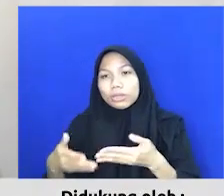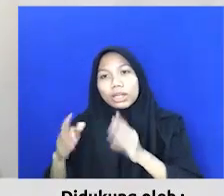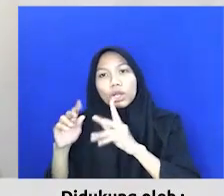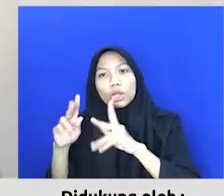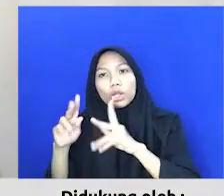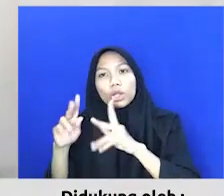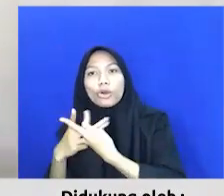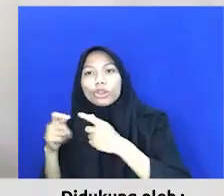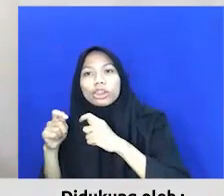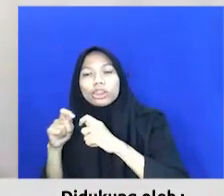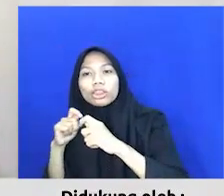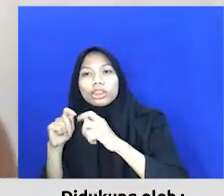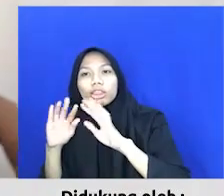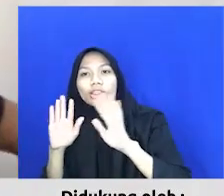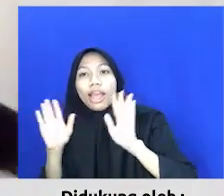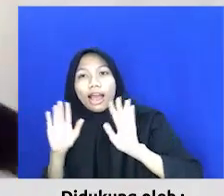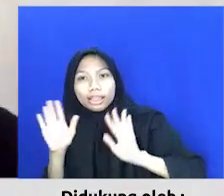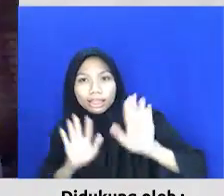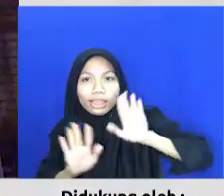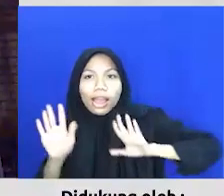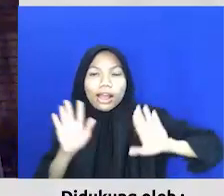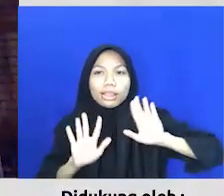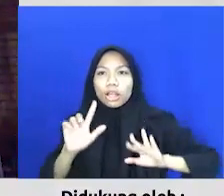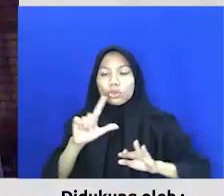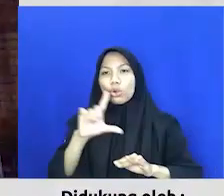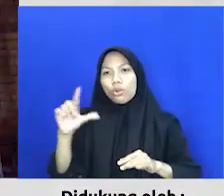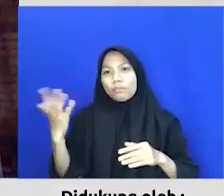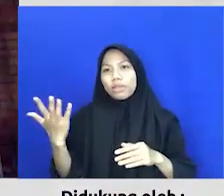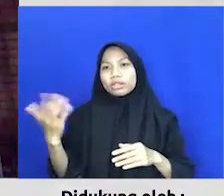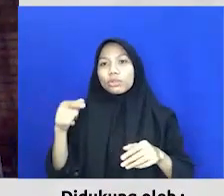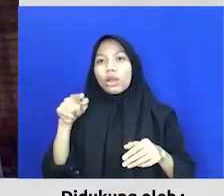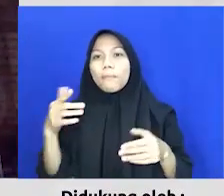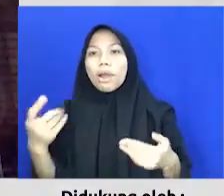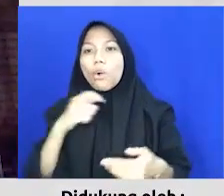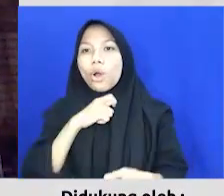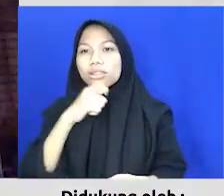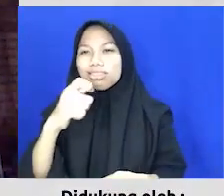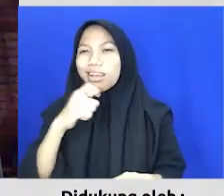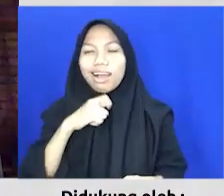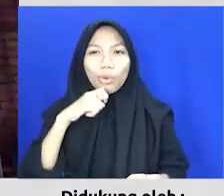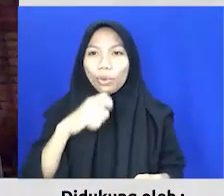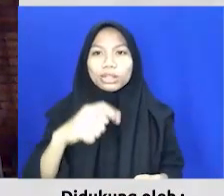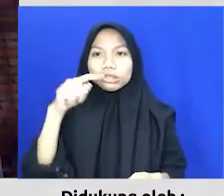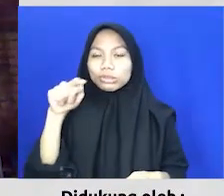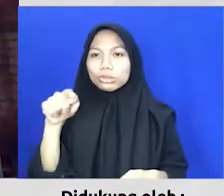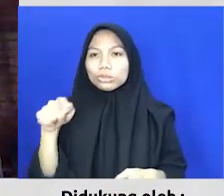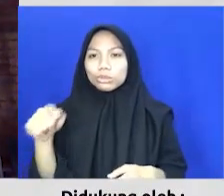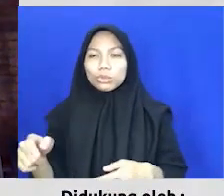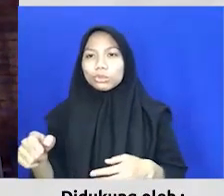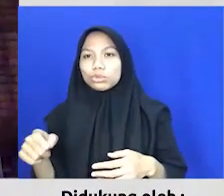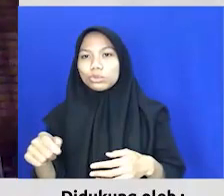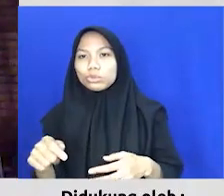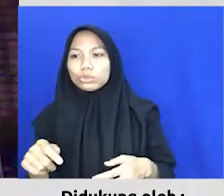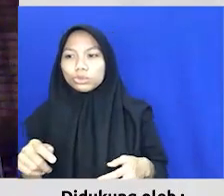ini cukup panjang untuk mempersiapkan dia masuk ke dalam sebuah medium yang menurut dia sangat